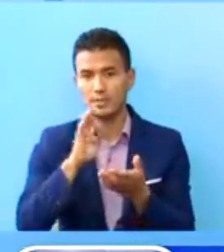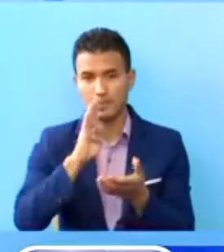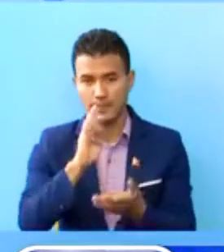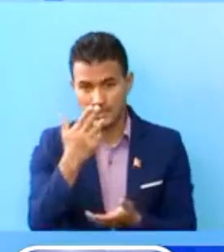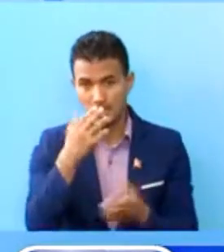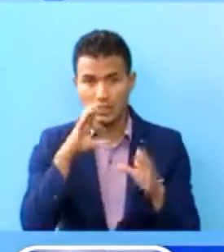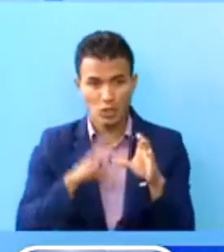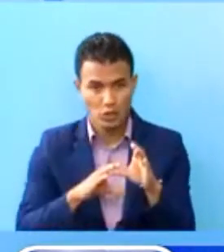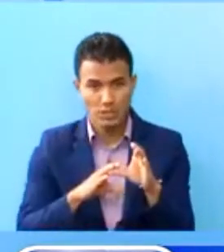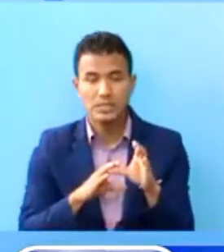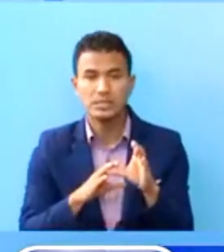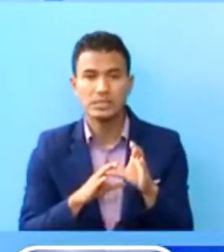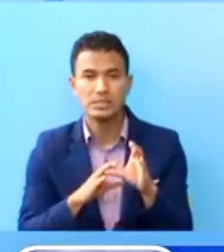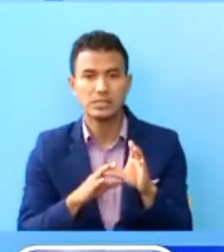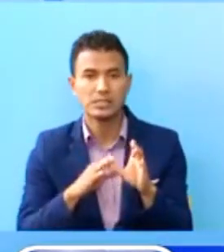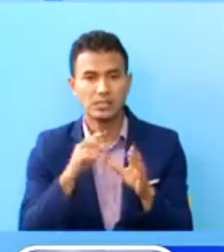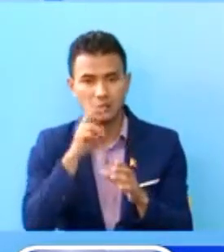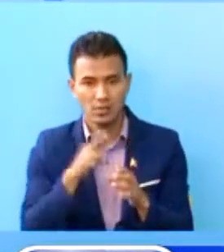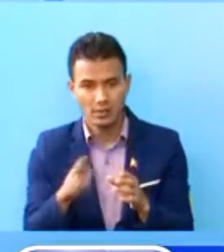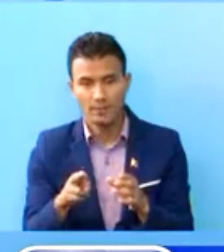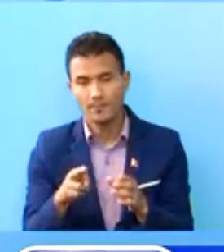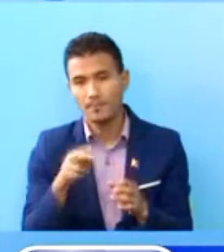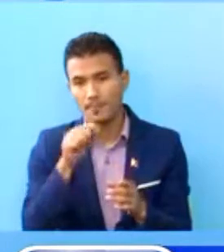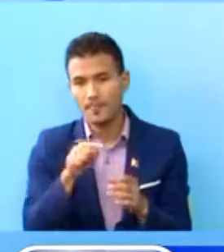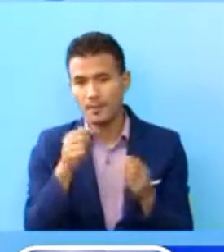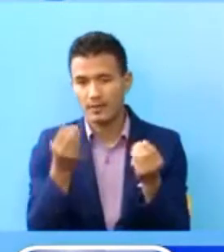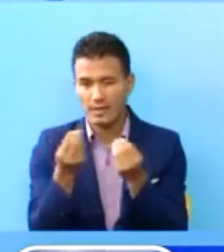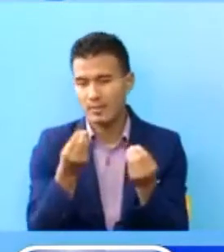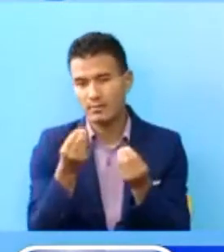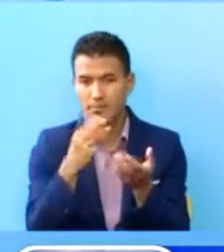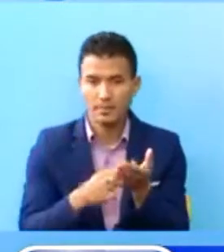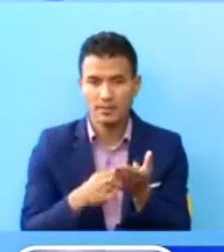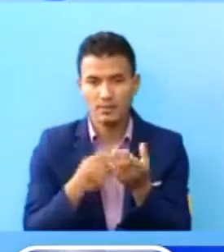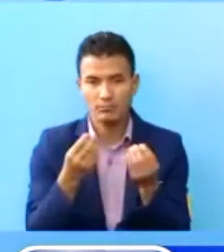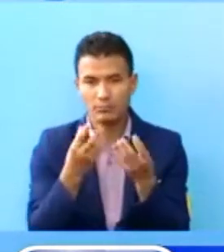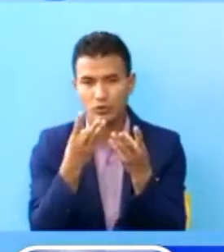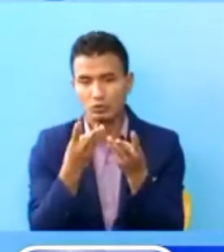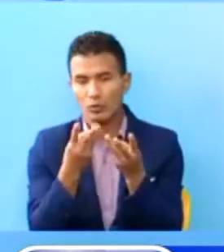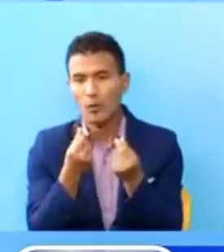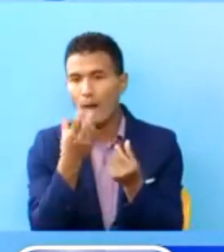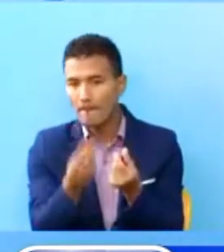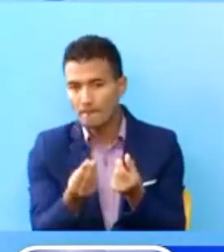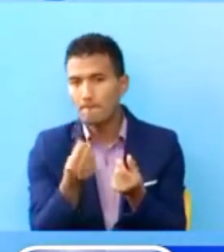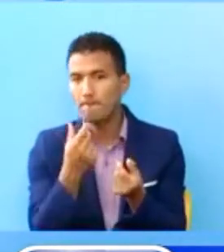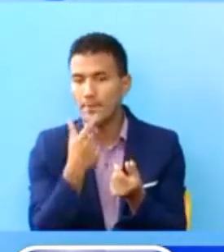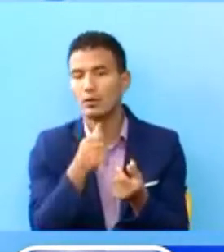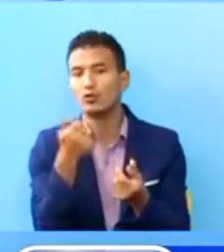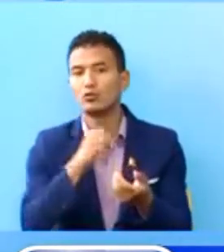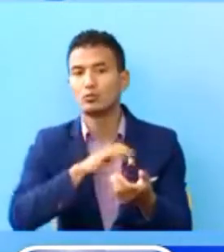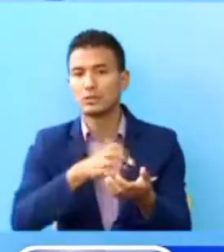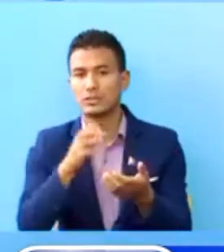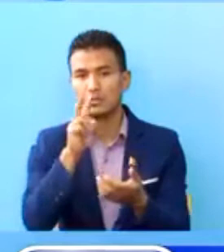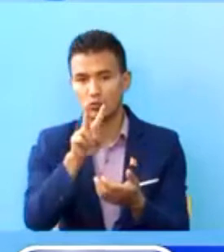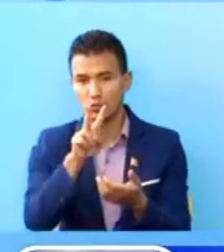र गण्डकी र हामीले भन्दा स्पोरेडिक केस भन्छौँ त्यहाँ छिटफुट केसहरू अलि सानो सङ्ख्यामा छ भने अरू प्रदेशहरू खास